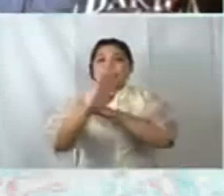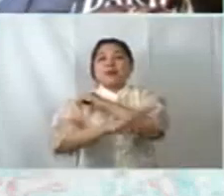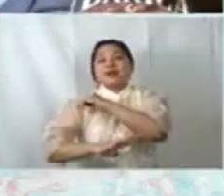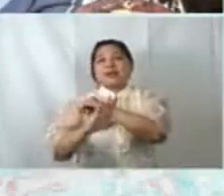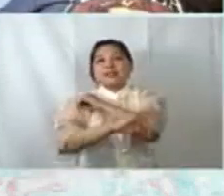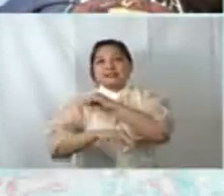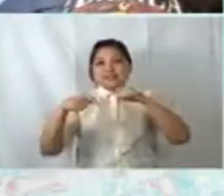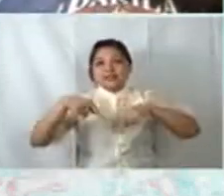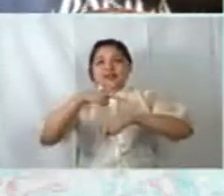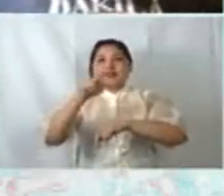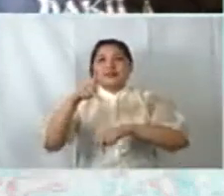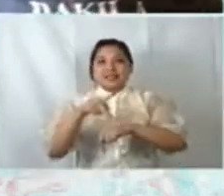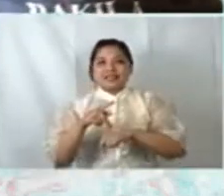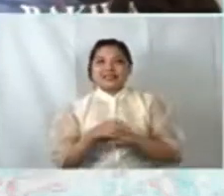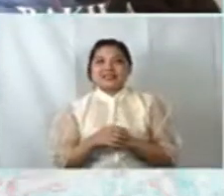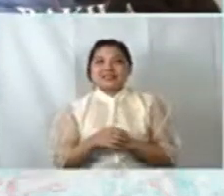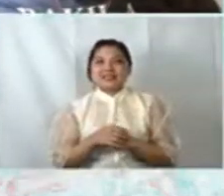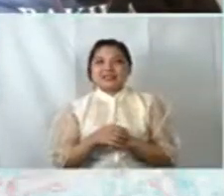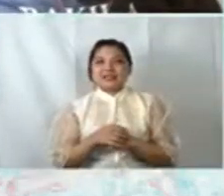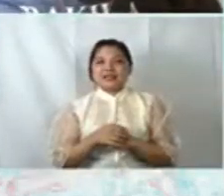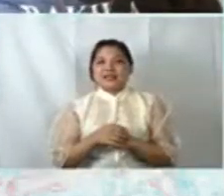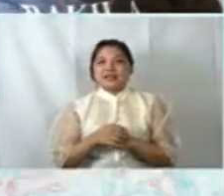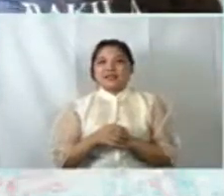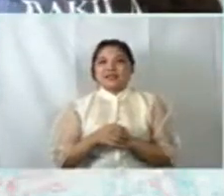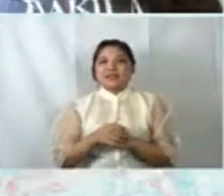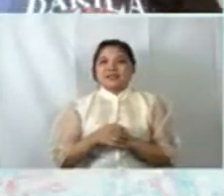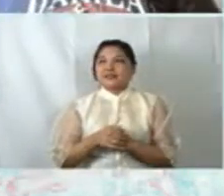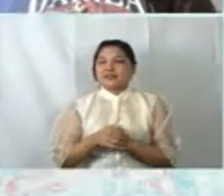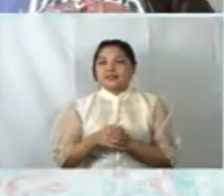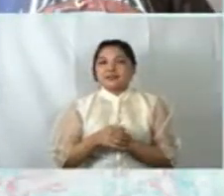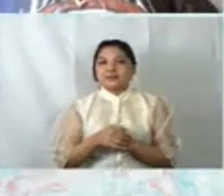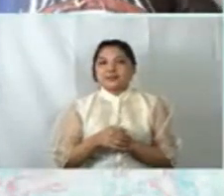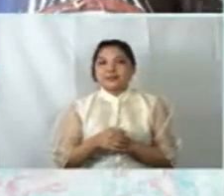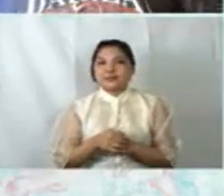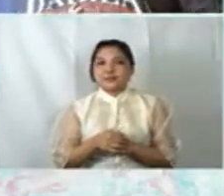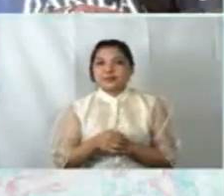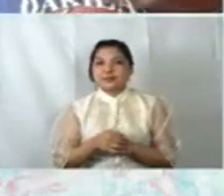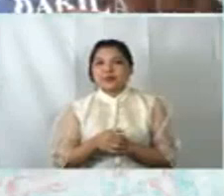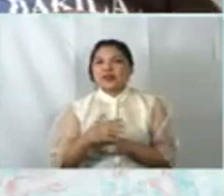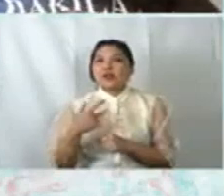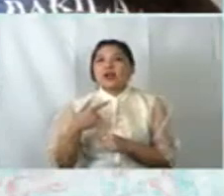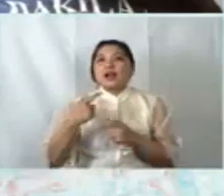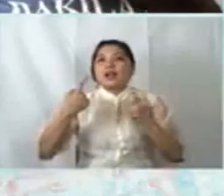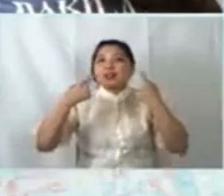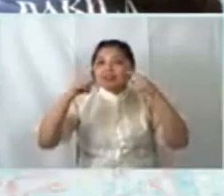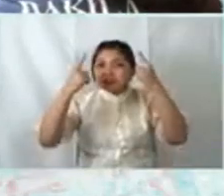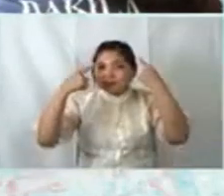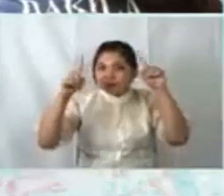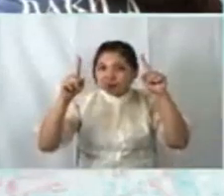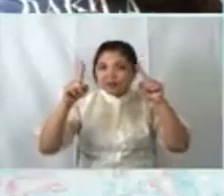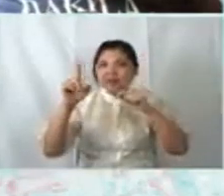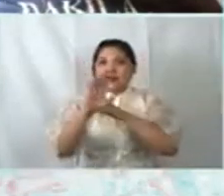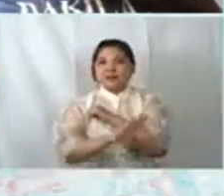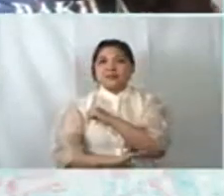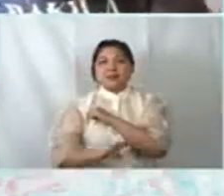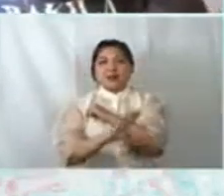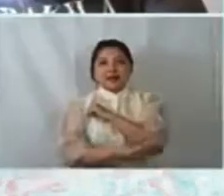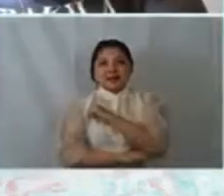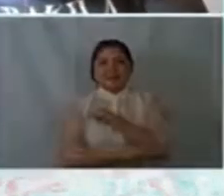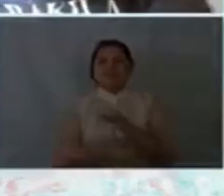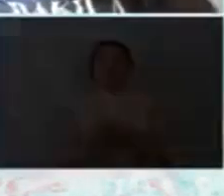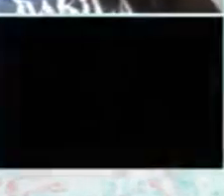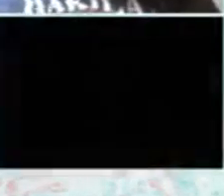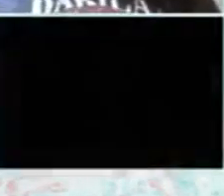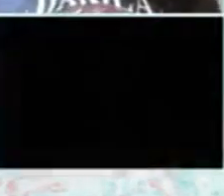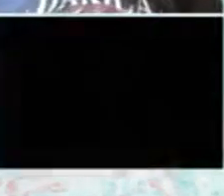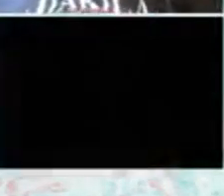nag-alsa laban sa mga Espanyol doon sa kanilang bayan. At nagtatagumpay na ang bayan sa mga